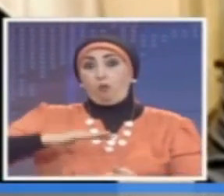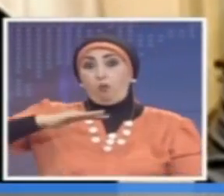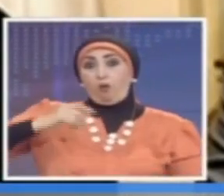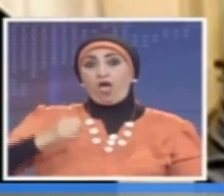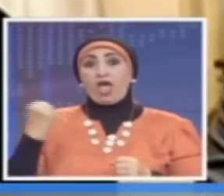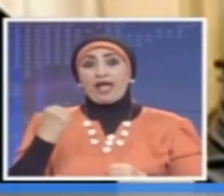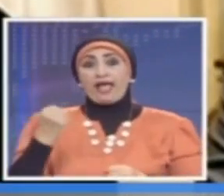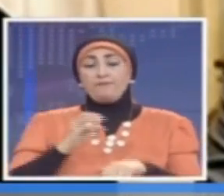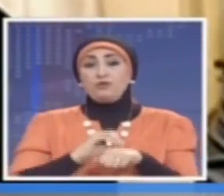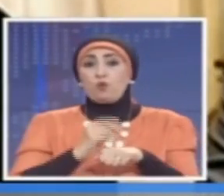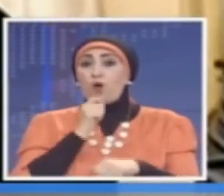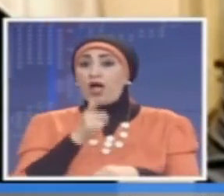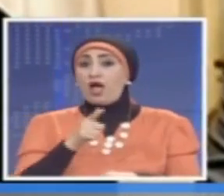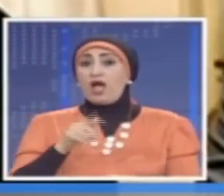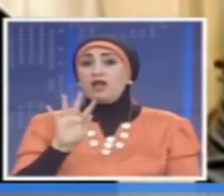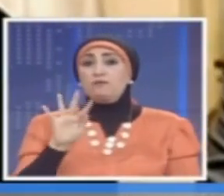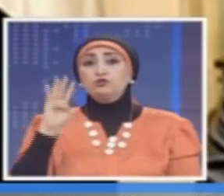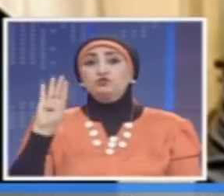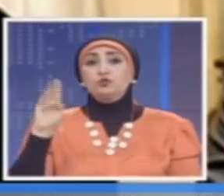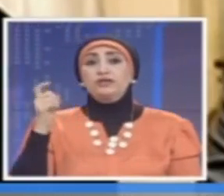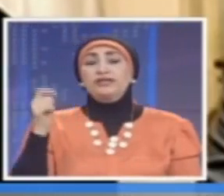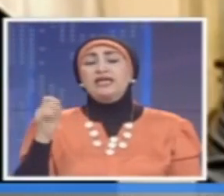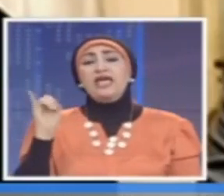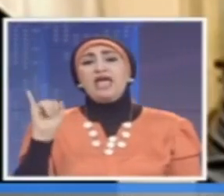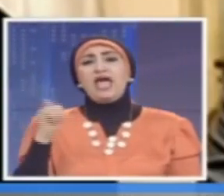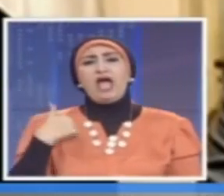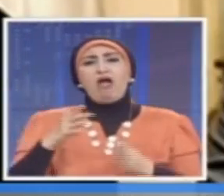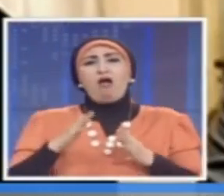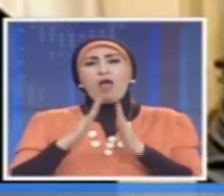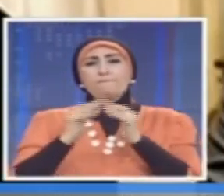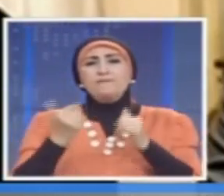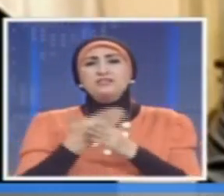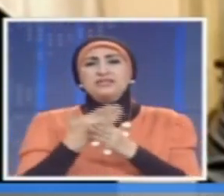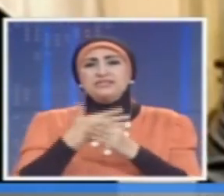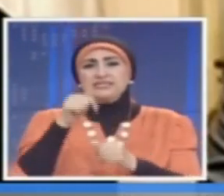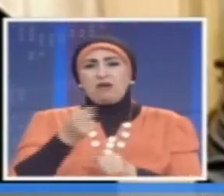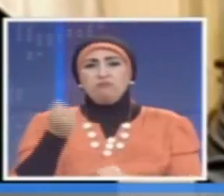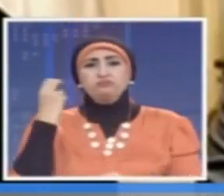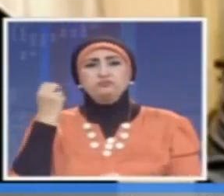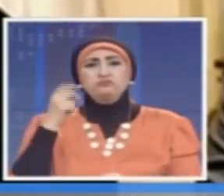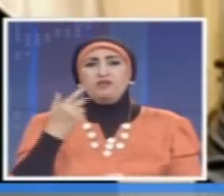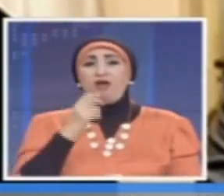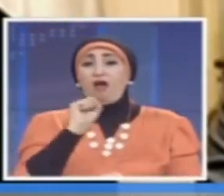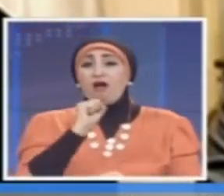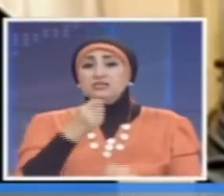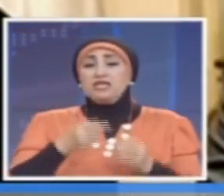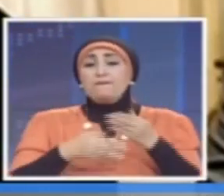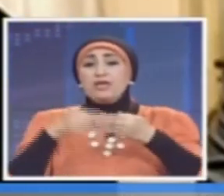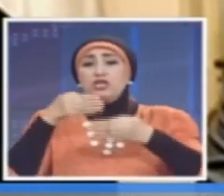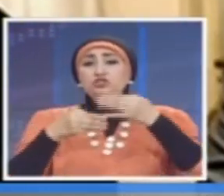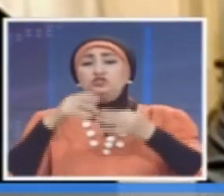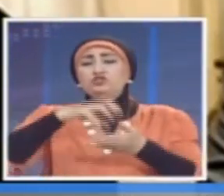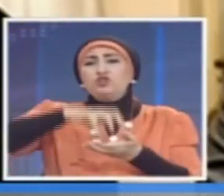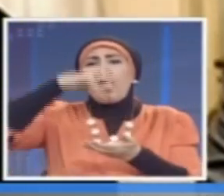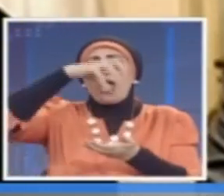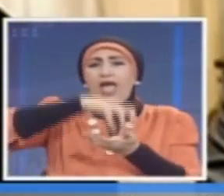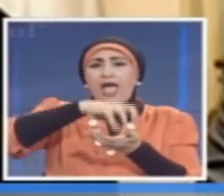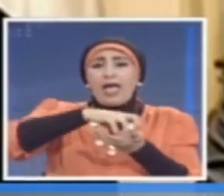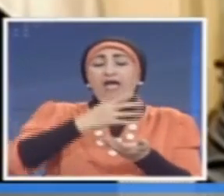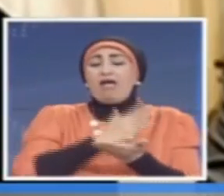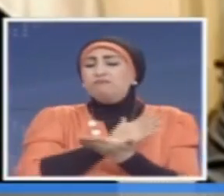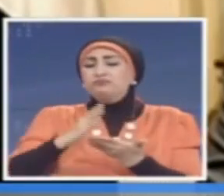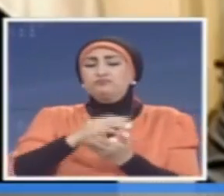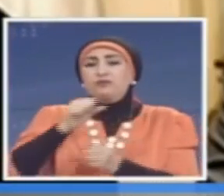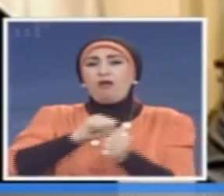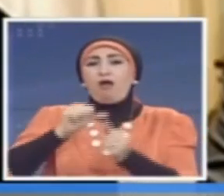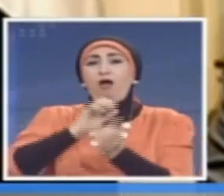ترساناتها النووية. كما أعرب شكري عن قلق مصر إزاء عدم تنفيذ الالتزام الخاص بإنشاء منطقة خالية من